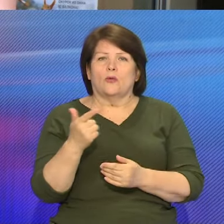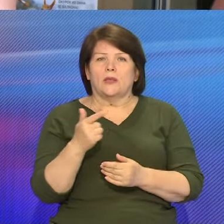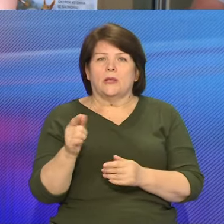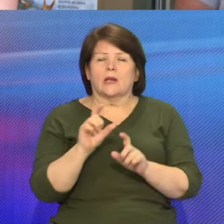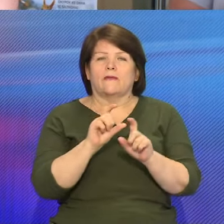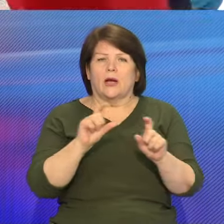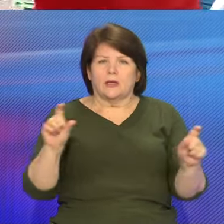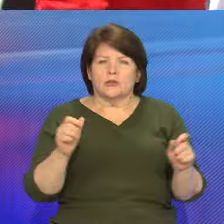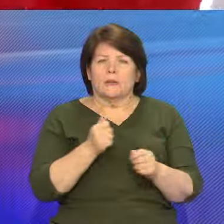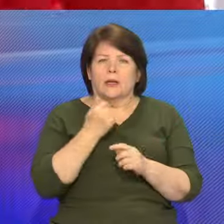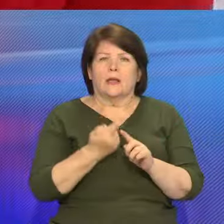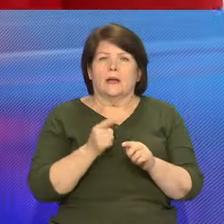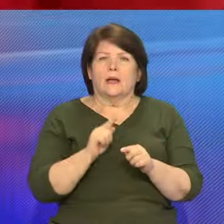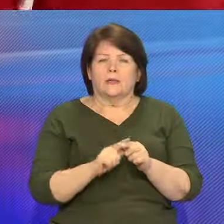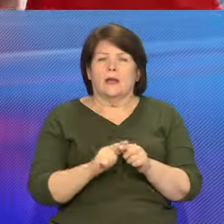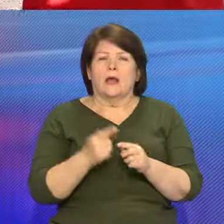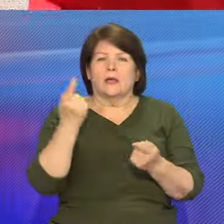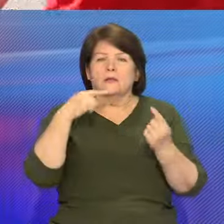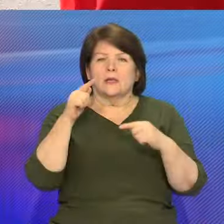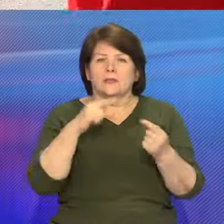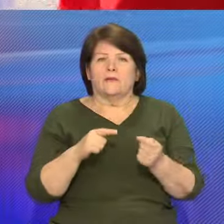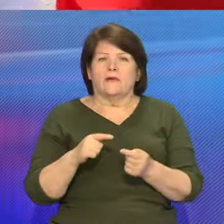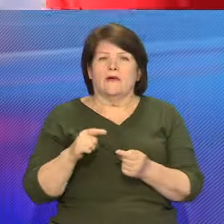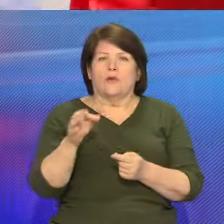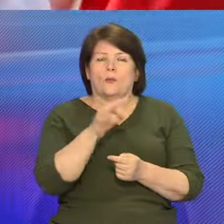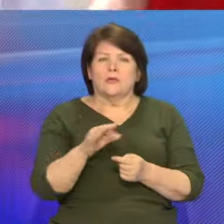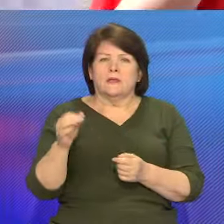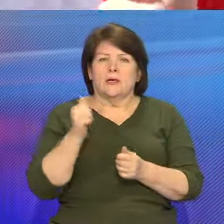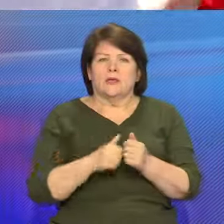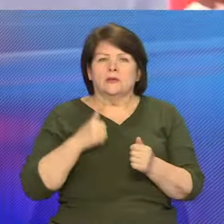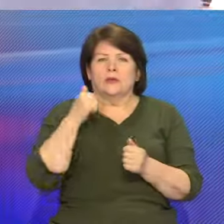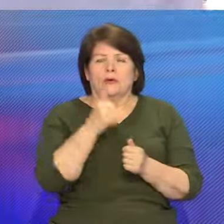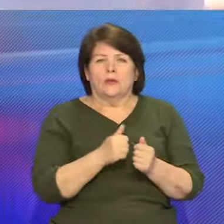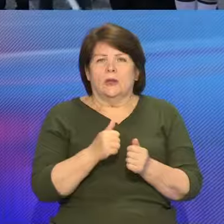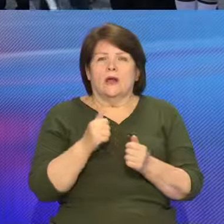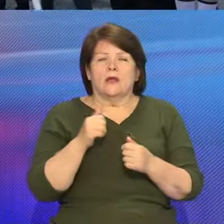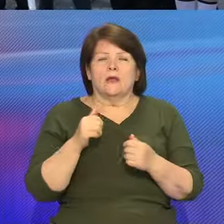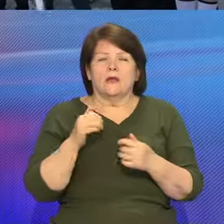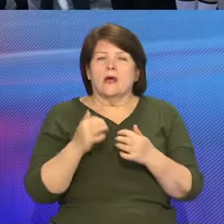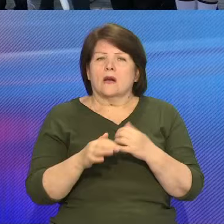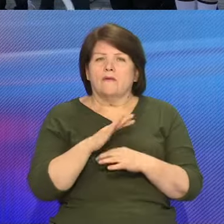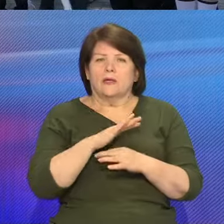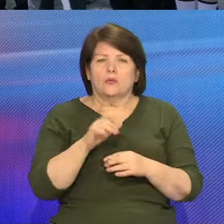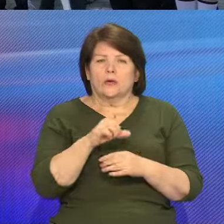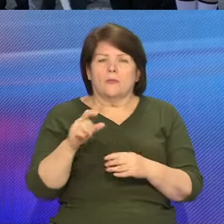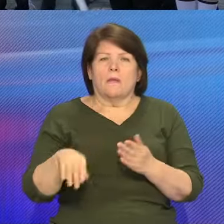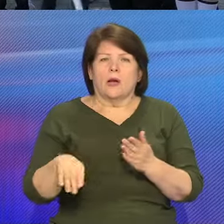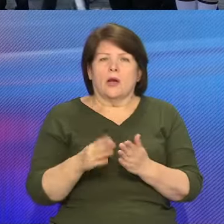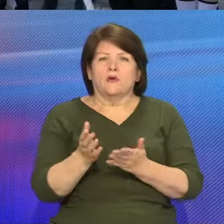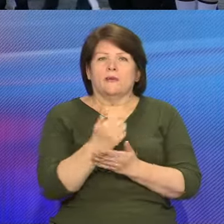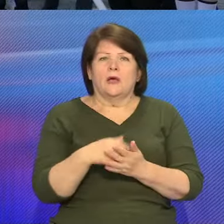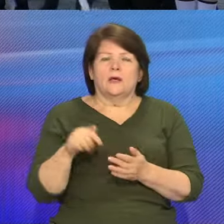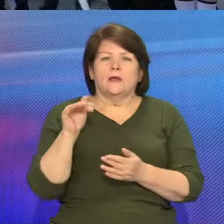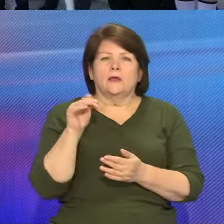колледжа. Дякуючи этой инициативе, у регионе что год необыяковые громадяне допомагают собраться в школу амаль тысячи